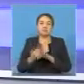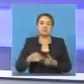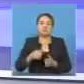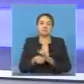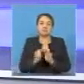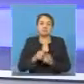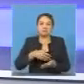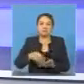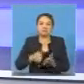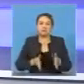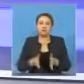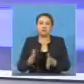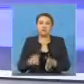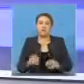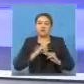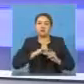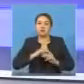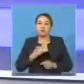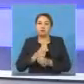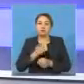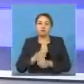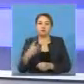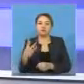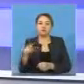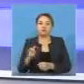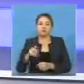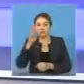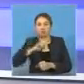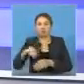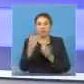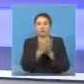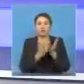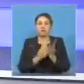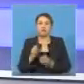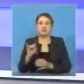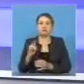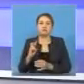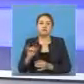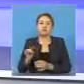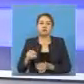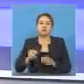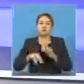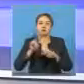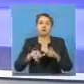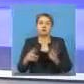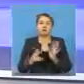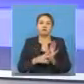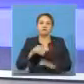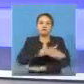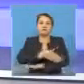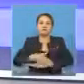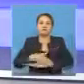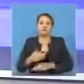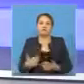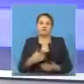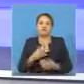дороги. Рабочие усердно трудятся. По двум направлениям государственной программы в Ирыгинском районе построено 8 улиц. Несколько